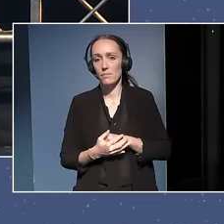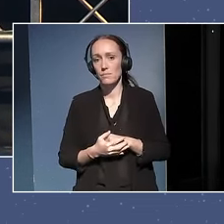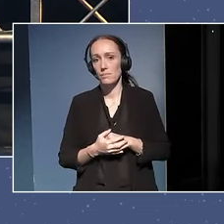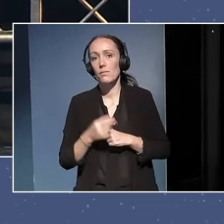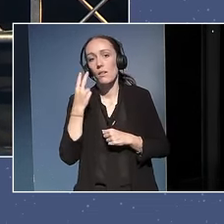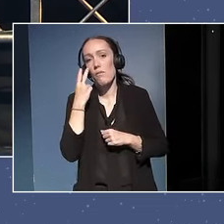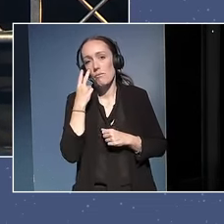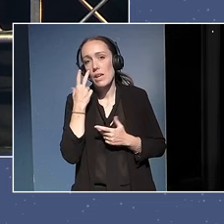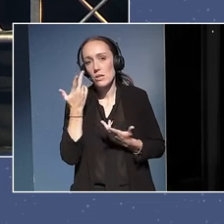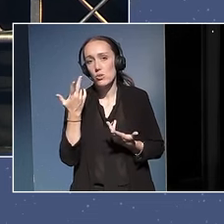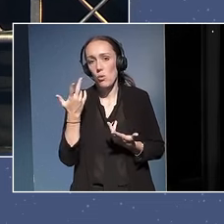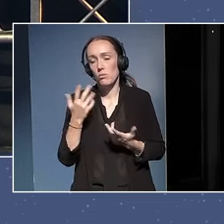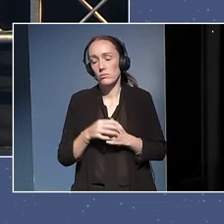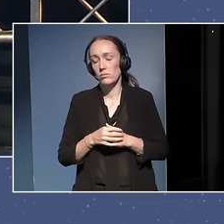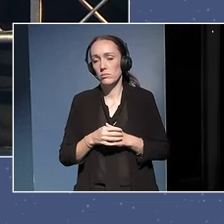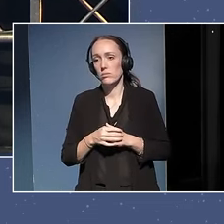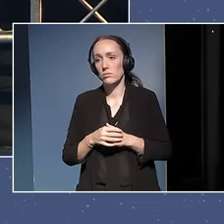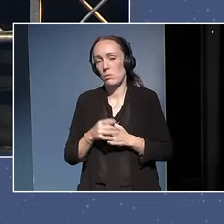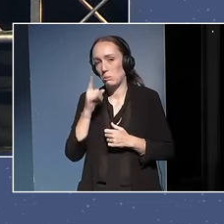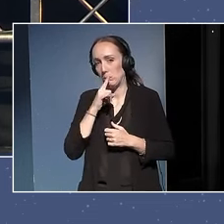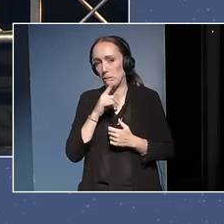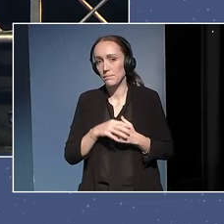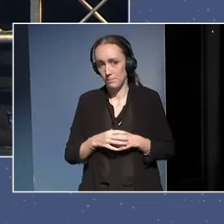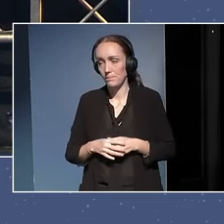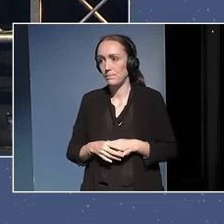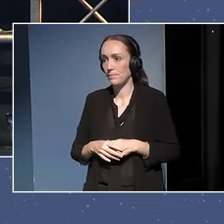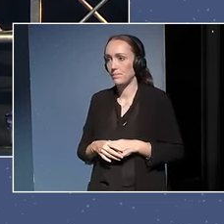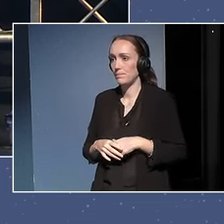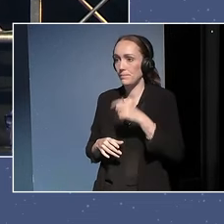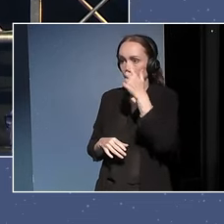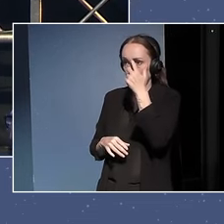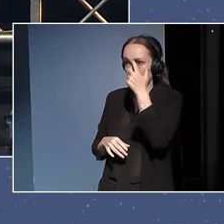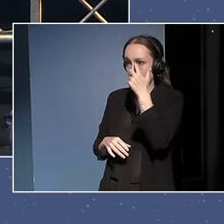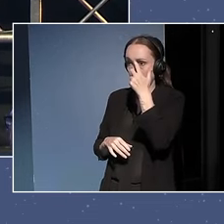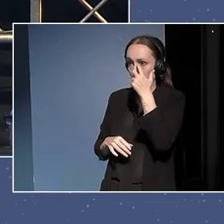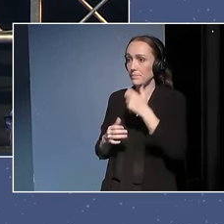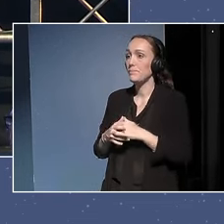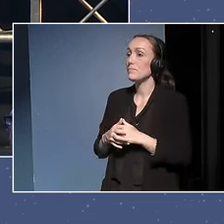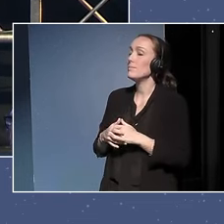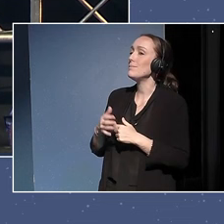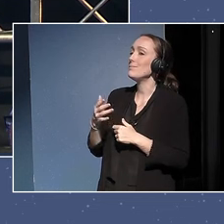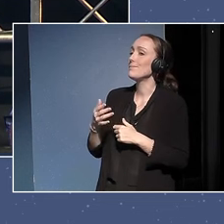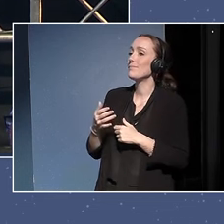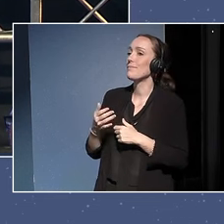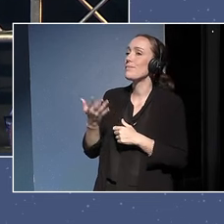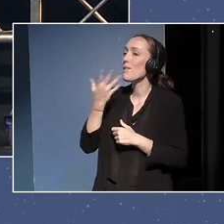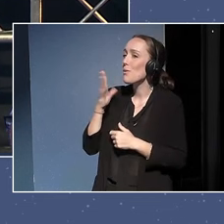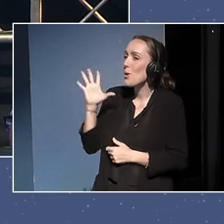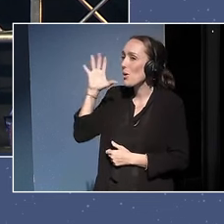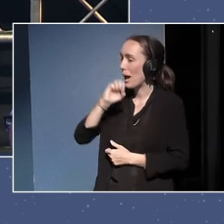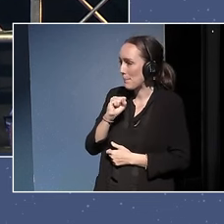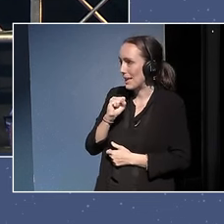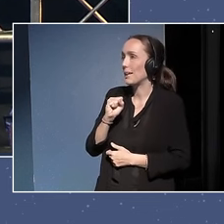era proprio terrio però era Sì volevo capire sì volo Volevo capire se a